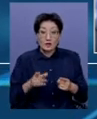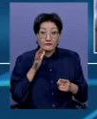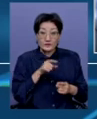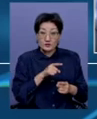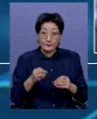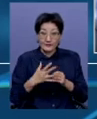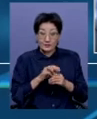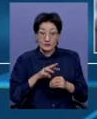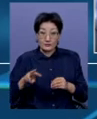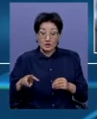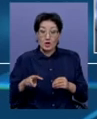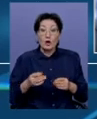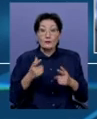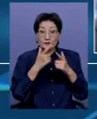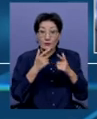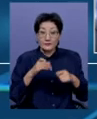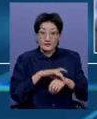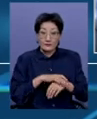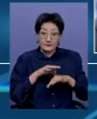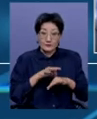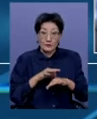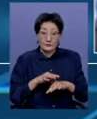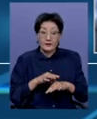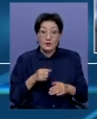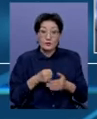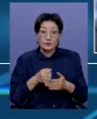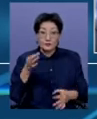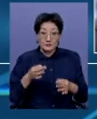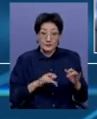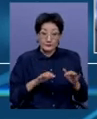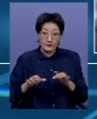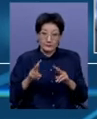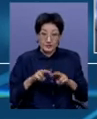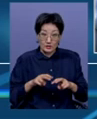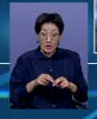течение 15 минут. По данному факту ведется досудебное расследование.